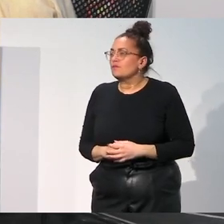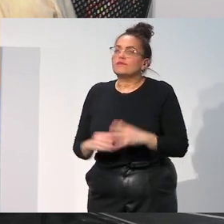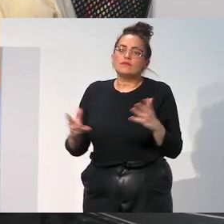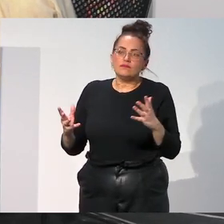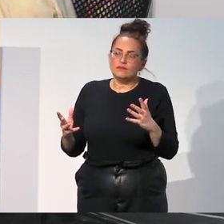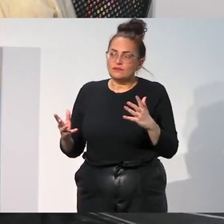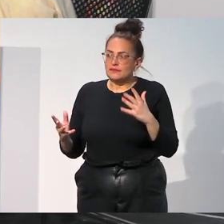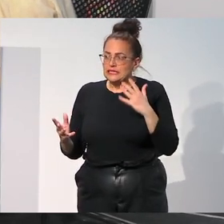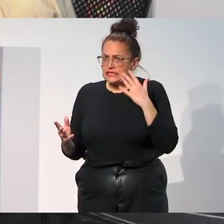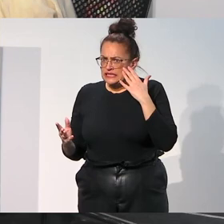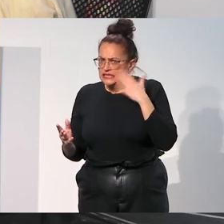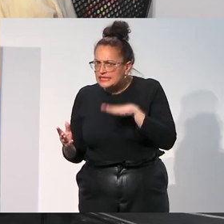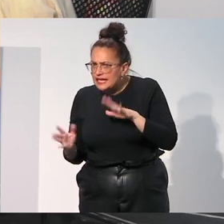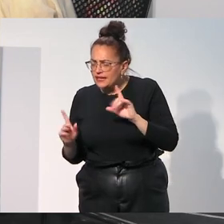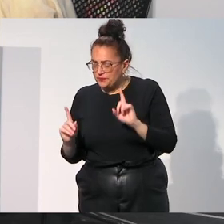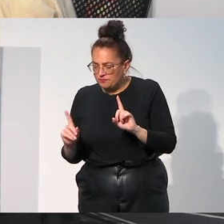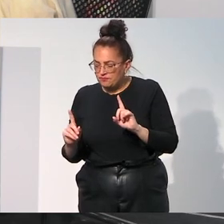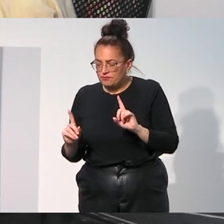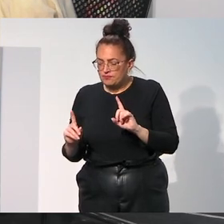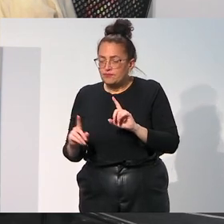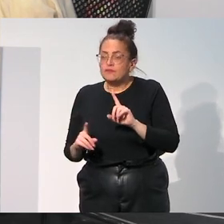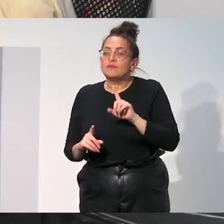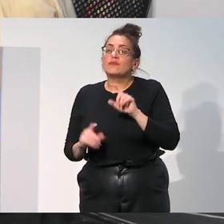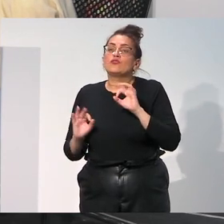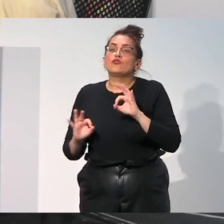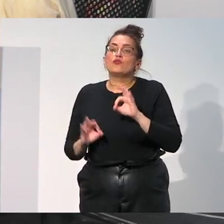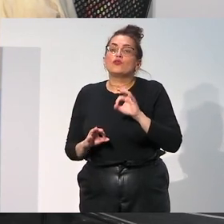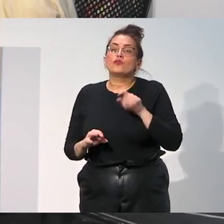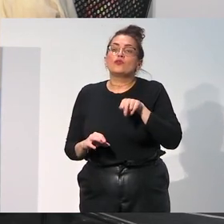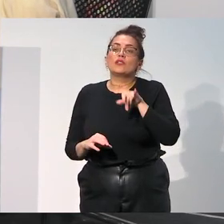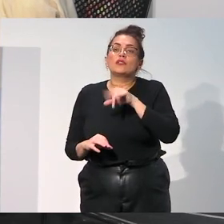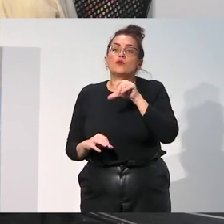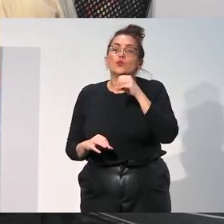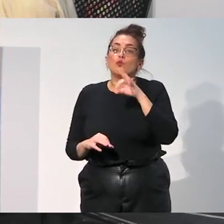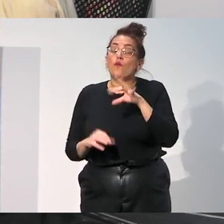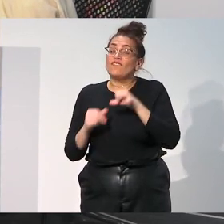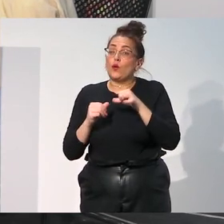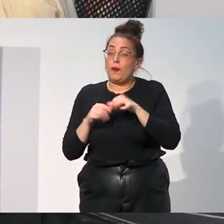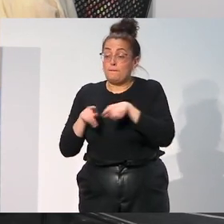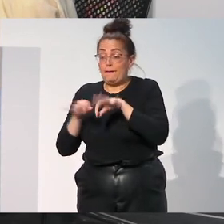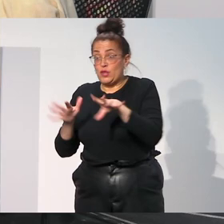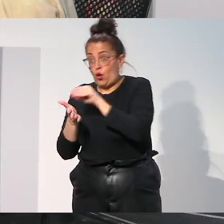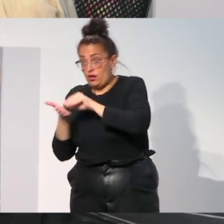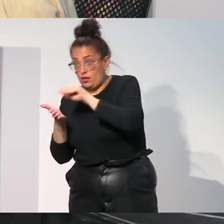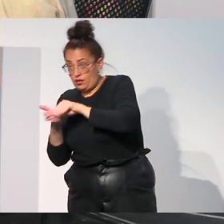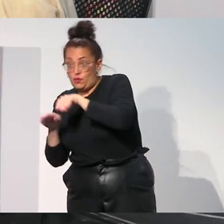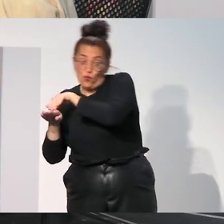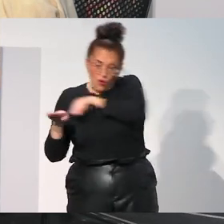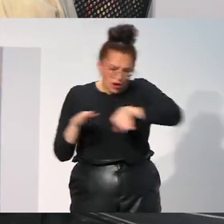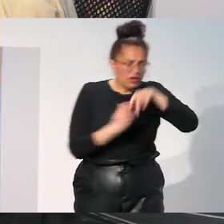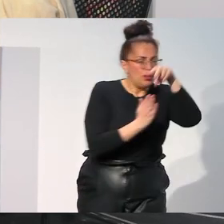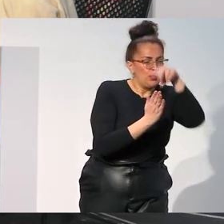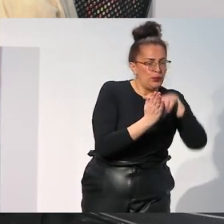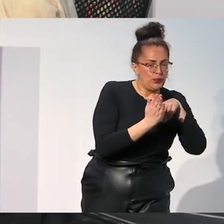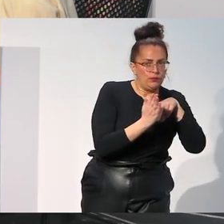que j'ai lu Dominique Guillot en cours d'écriture de ce livre, un petit peu avant. Enfin, il m'a été. Nous